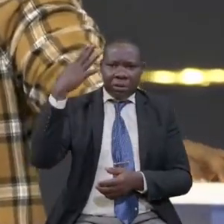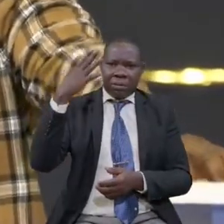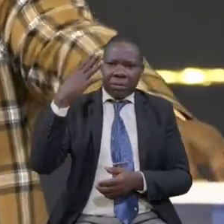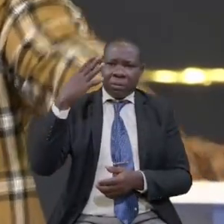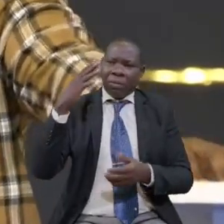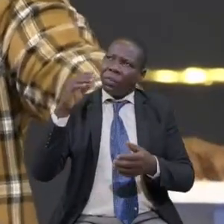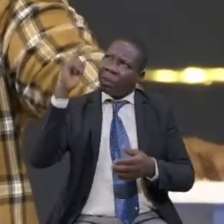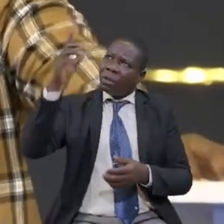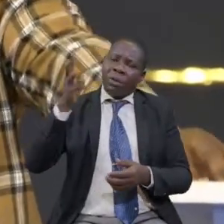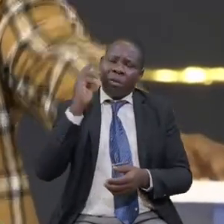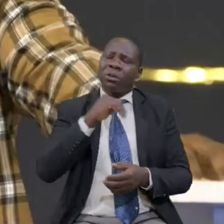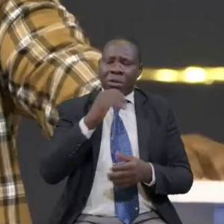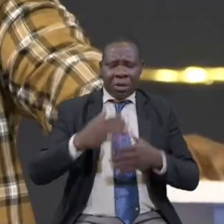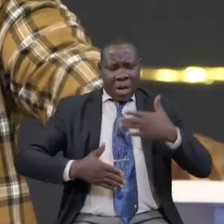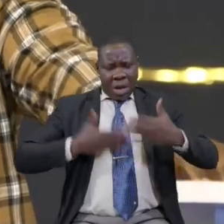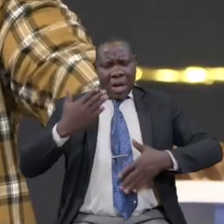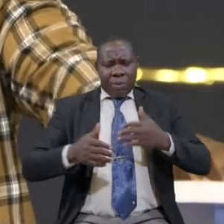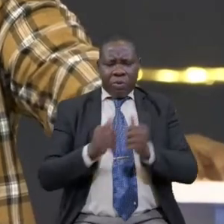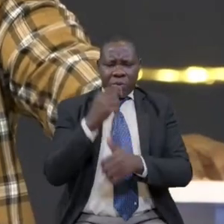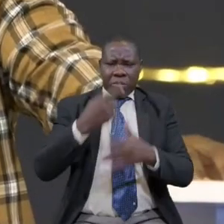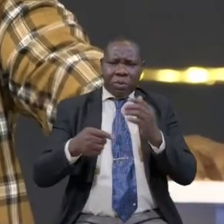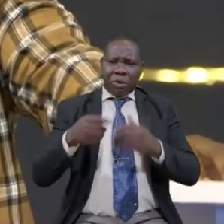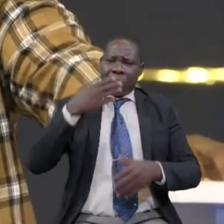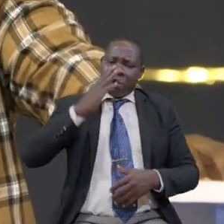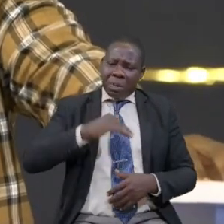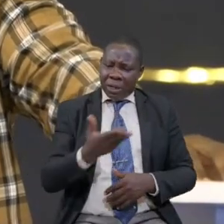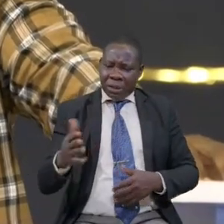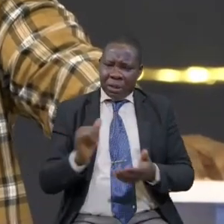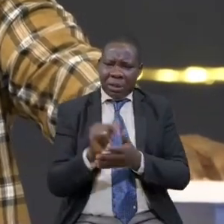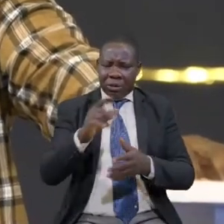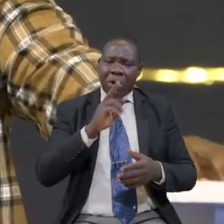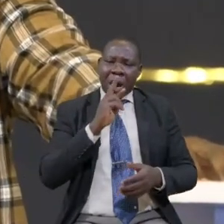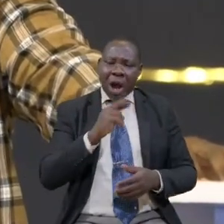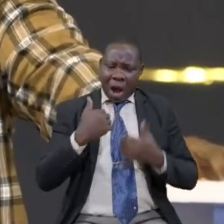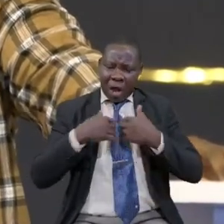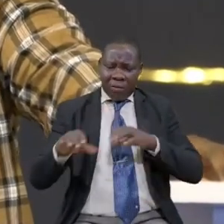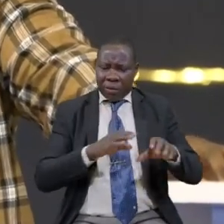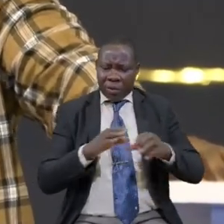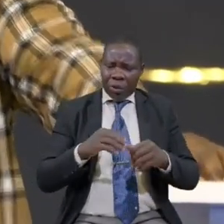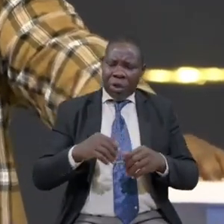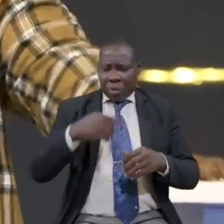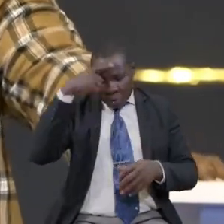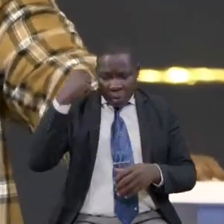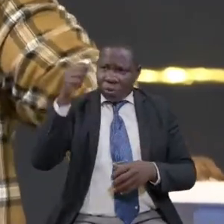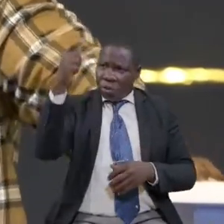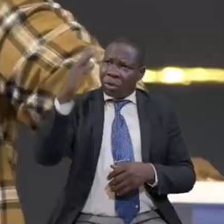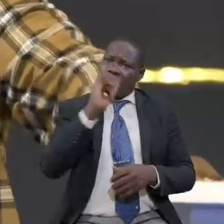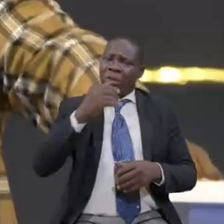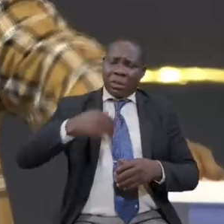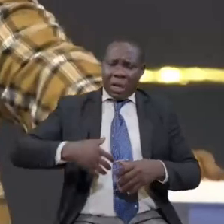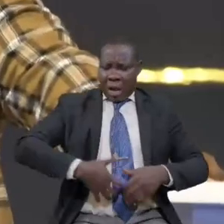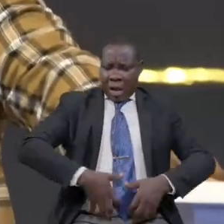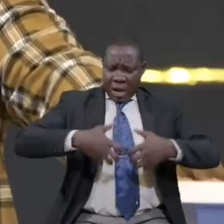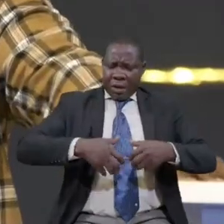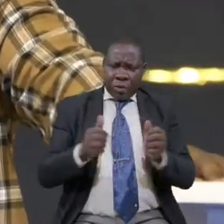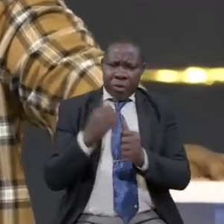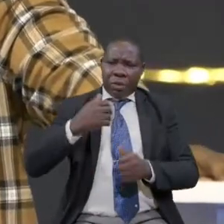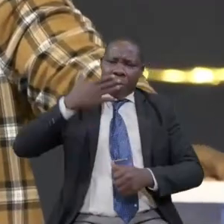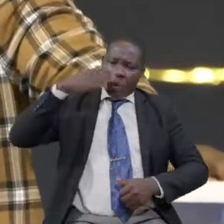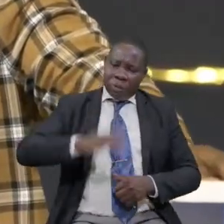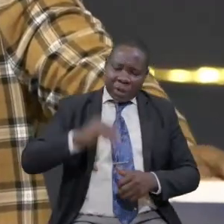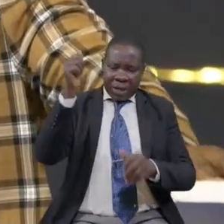Alors, il n'est pas content de ce que vous avez fait, mais Dieu s'irrite avec le méchant chaque jour. Pourquoi? Parce